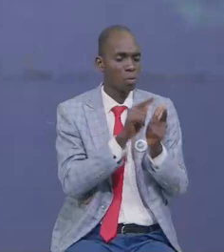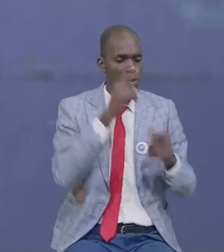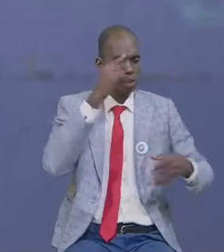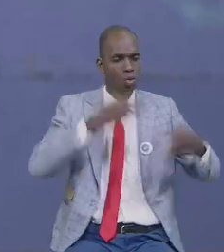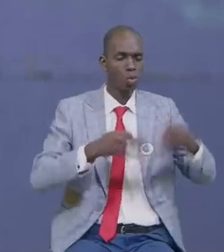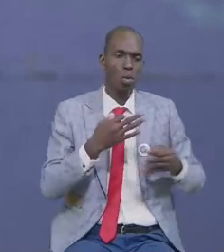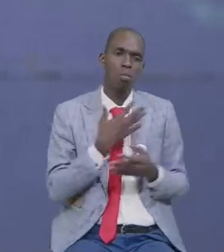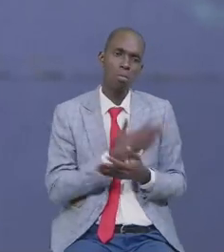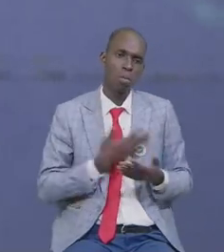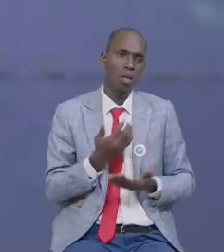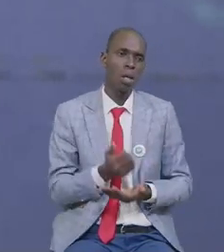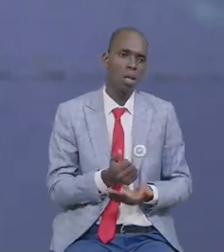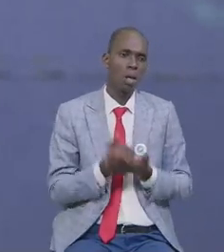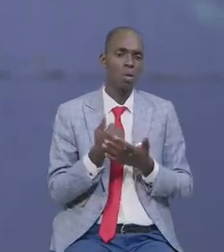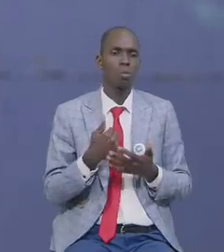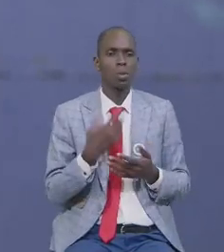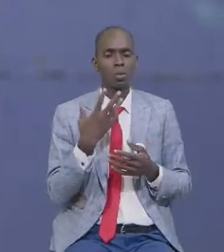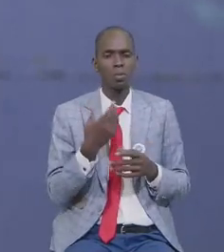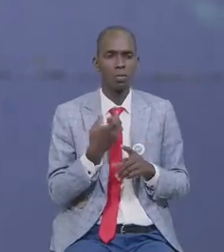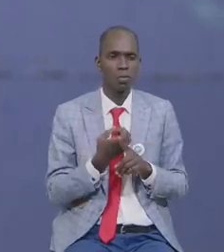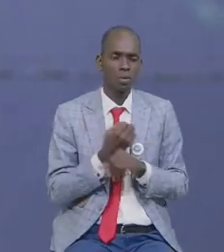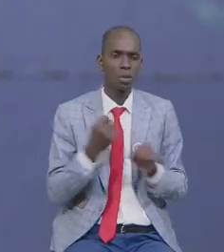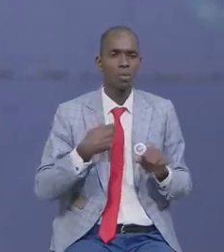partie adverse.